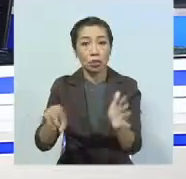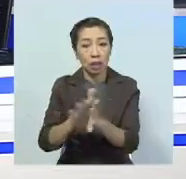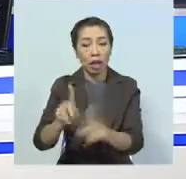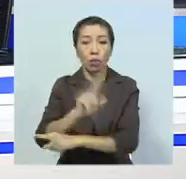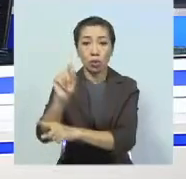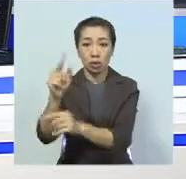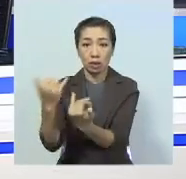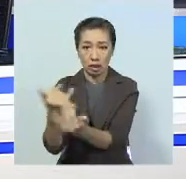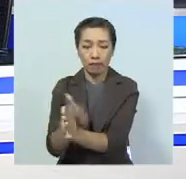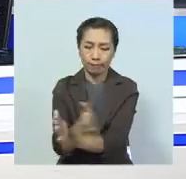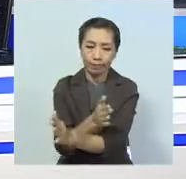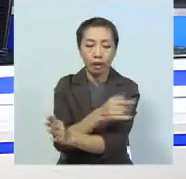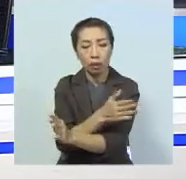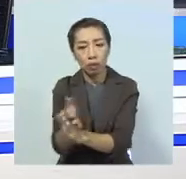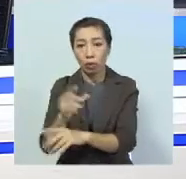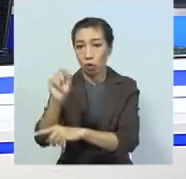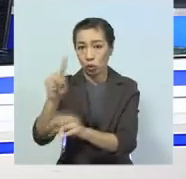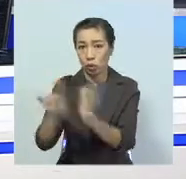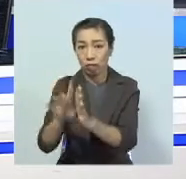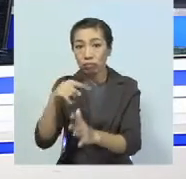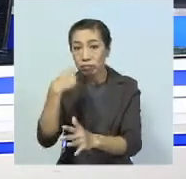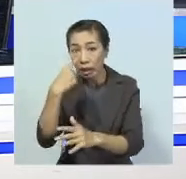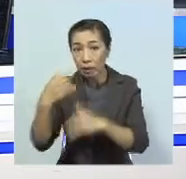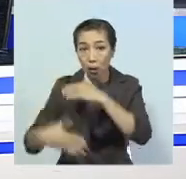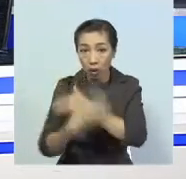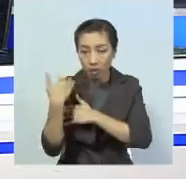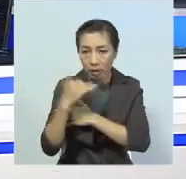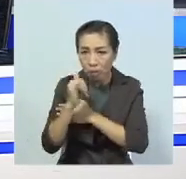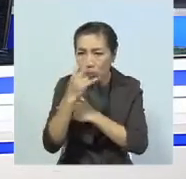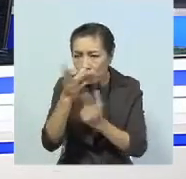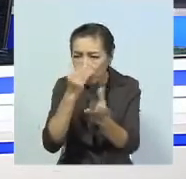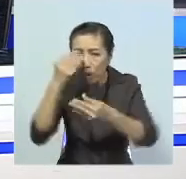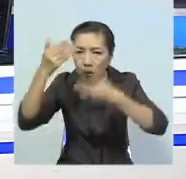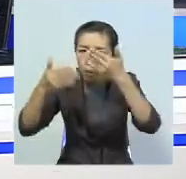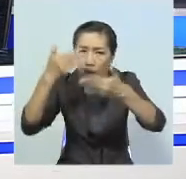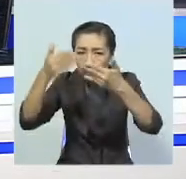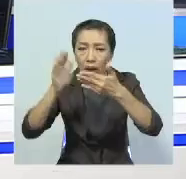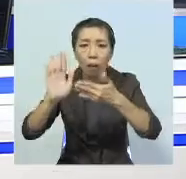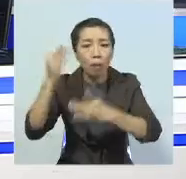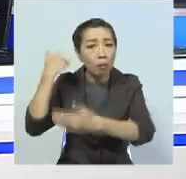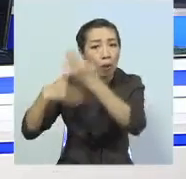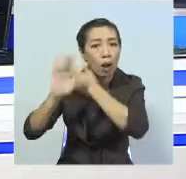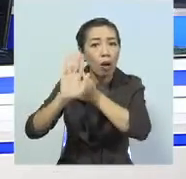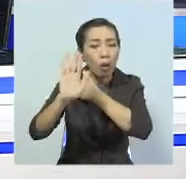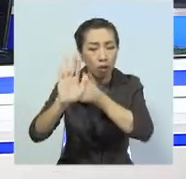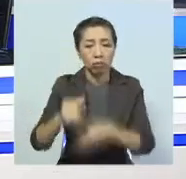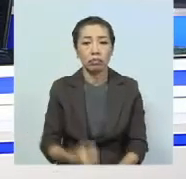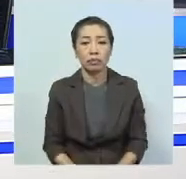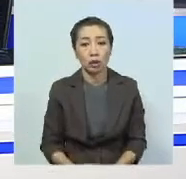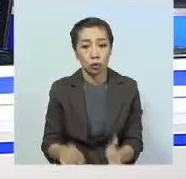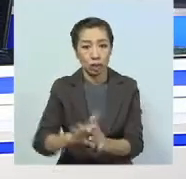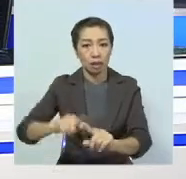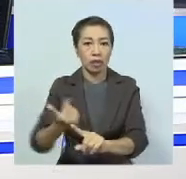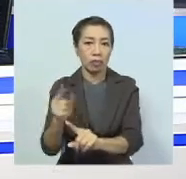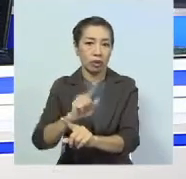ที่จะถึงนี้นะคะใครที่ยังไม่มีโอกาสได้ไปก็ไปศึกษาในเรื่องของประวัติต่างๆแล้วก็โครงการในพระราชดำริของพระองค์ด้วยถึงวัน